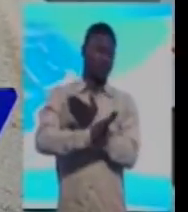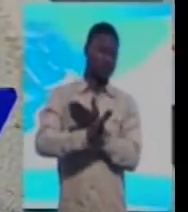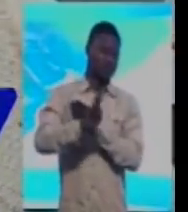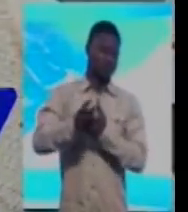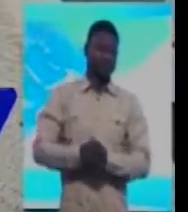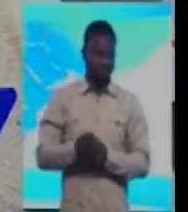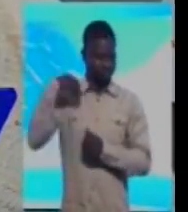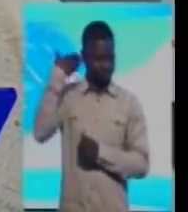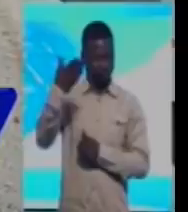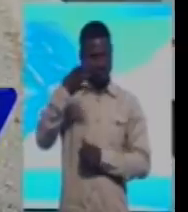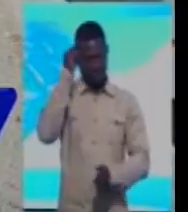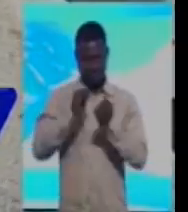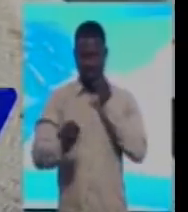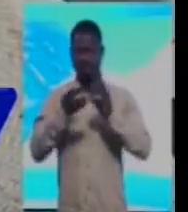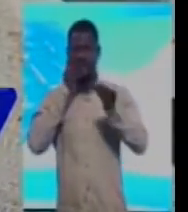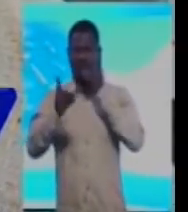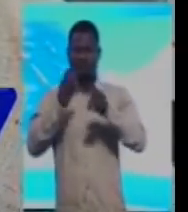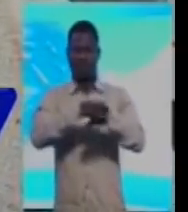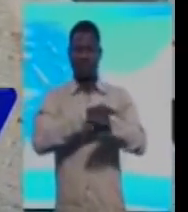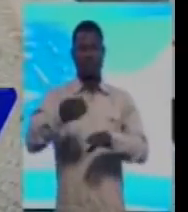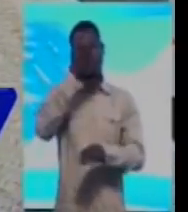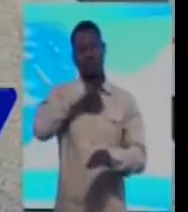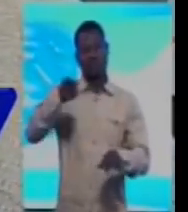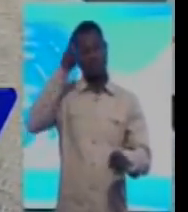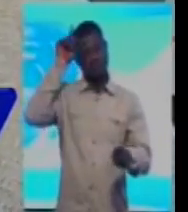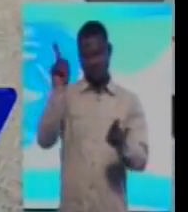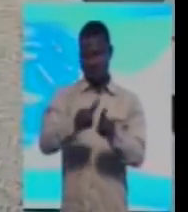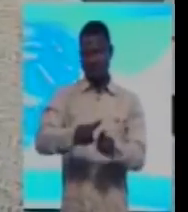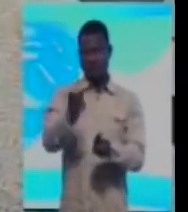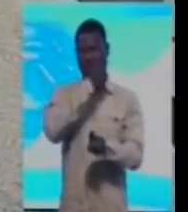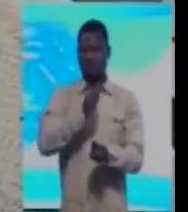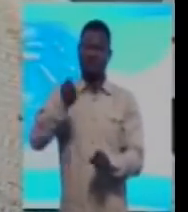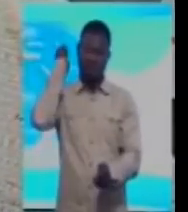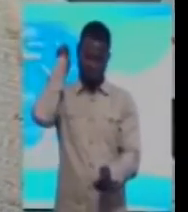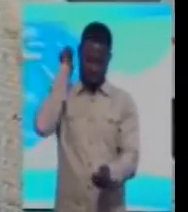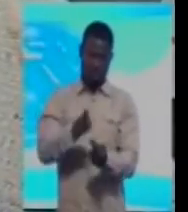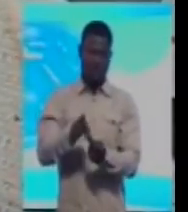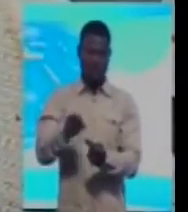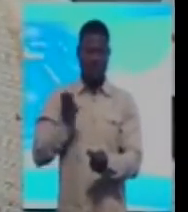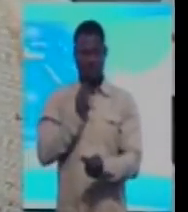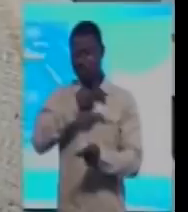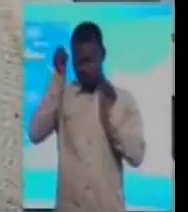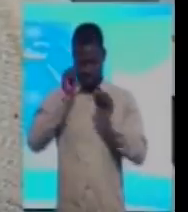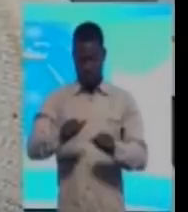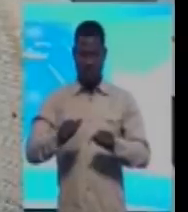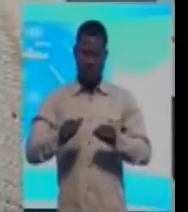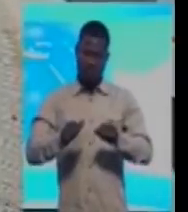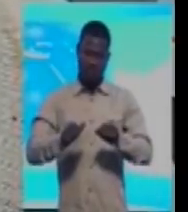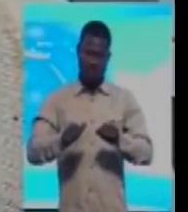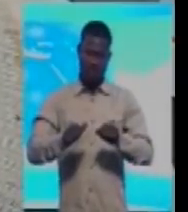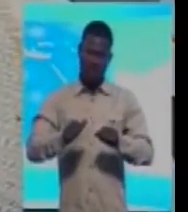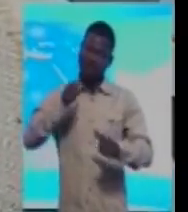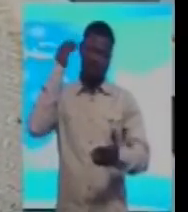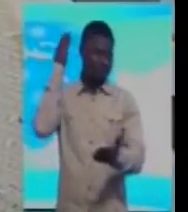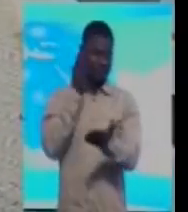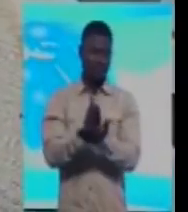les discussions sur l'accord de trêve aboutissaient, évidemment, nous pourrions aller à la suspension,